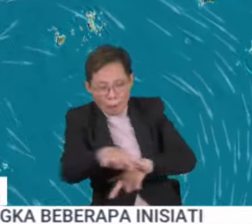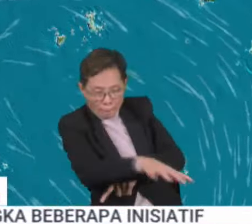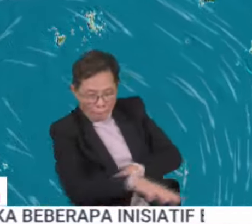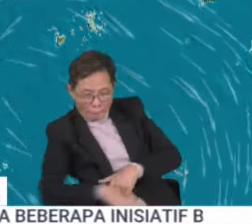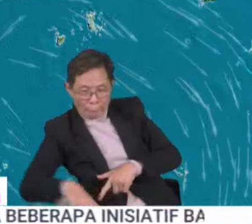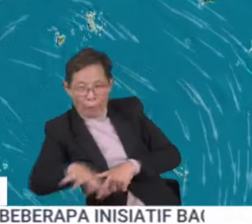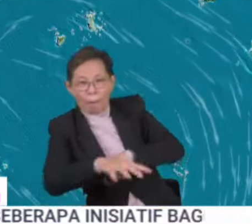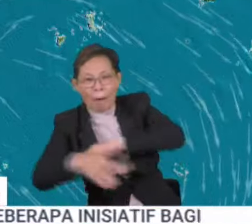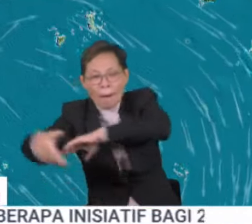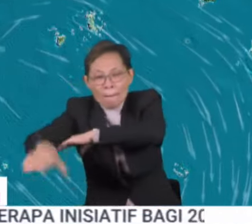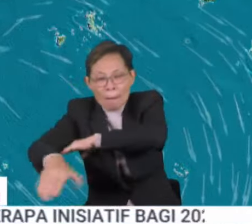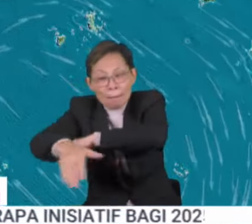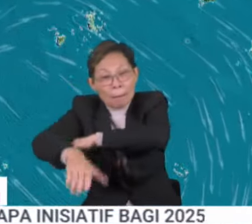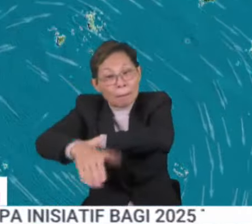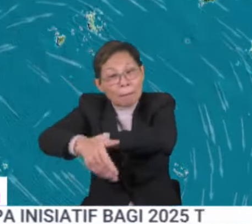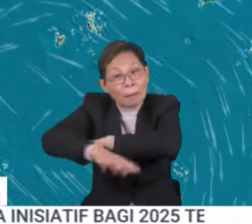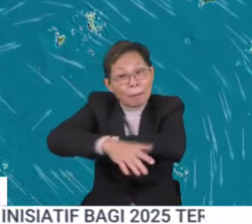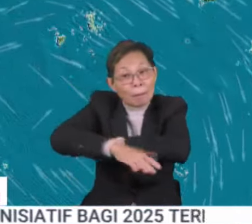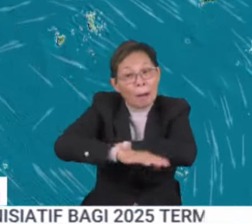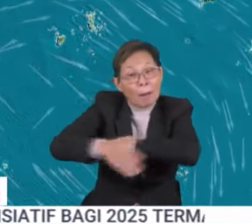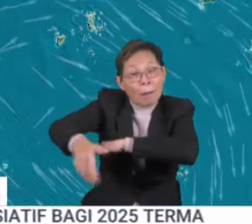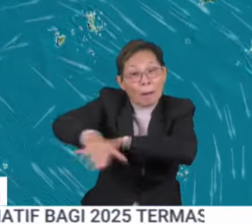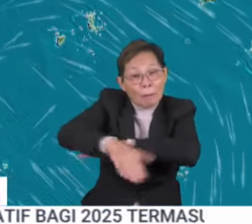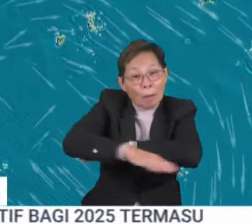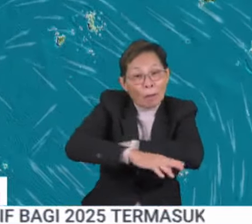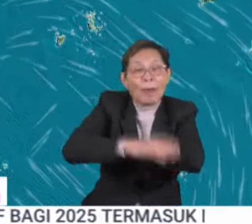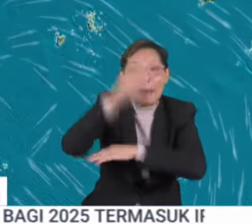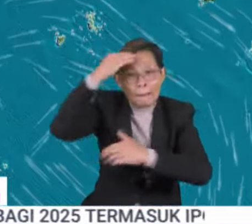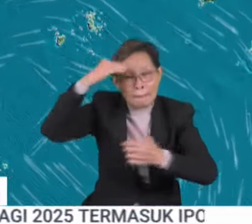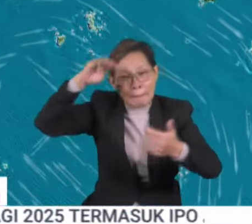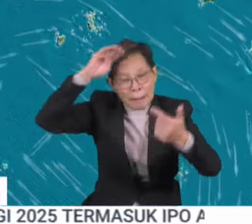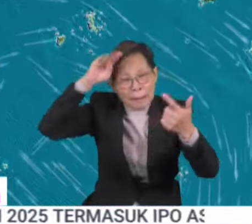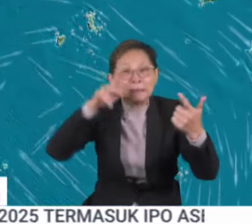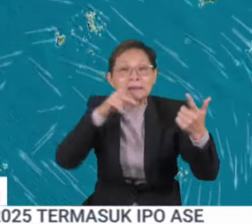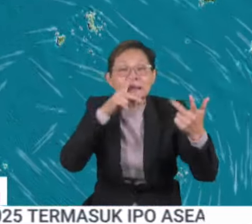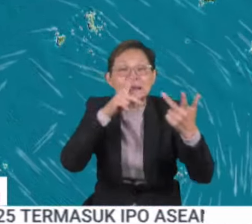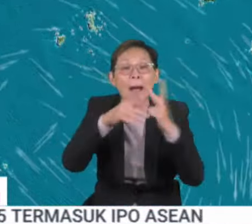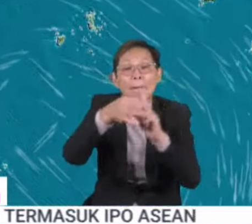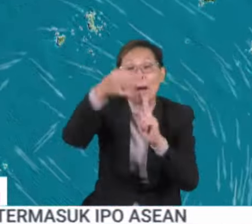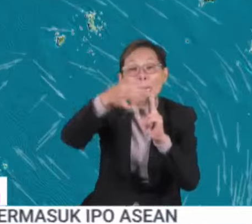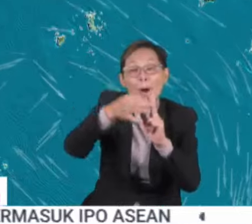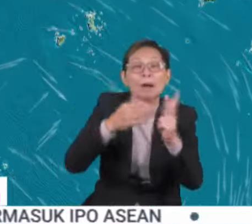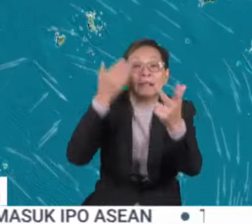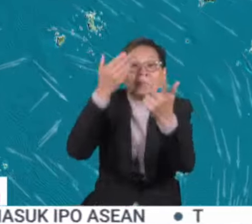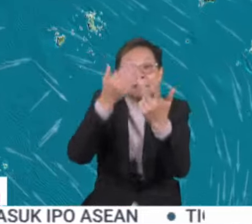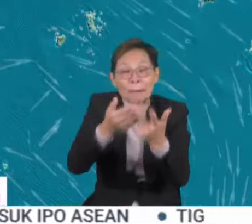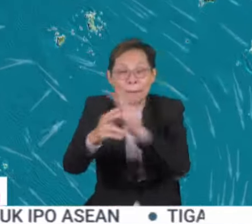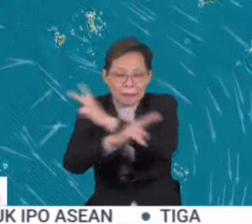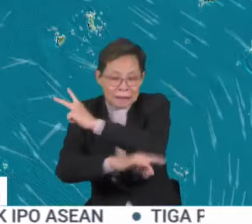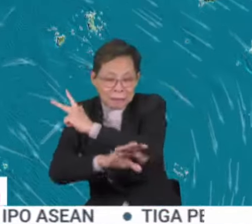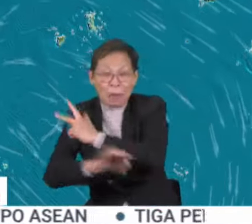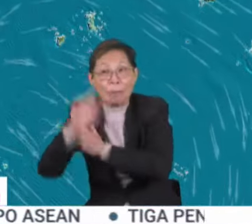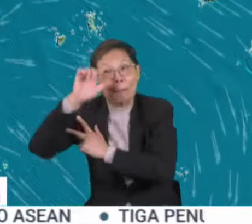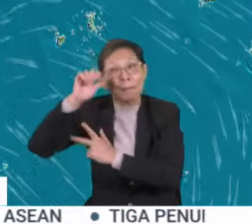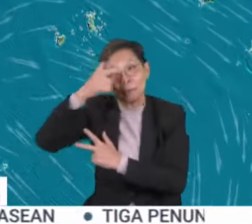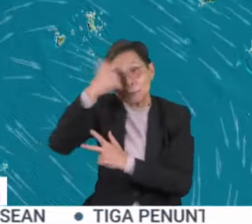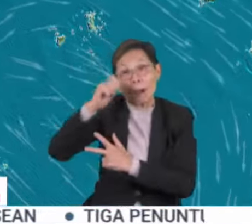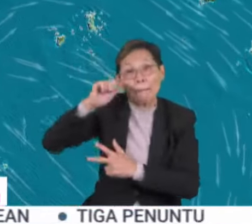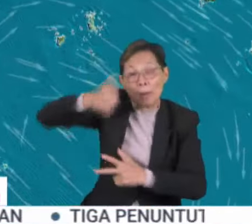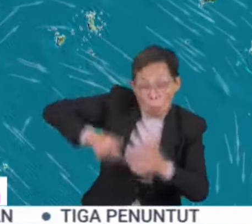sekitar pesisir pantai daripada pesisir pantai negeri Perlis, Kedah, Pulau Pinang sehingga ke negeri Sembilan, kerana besok pagi